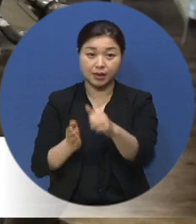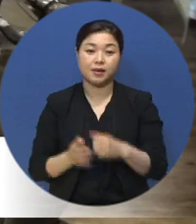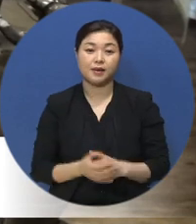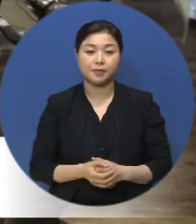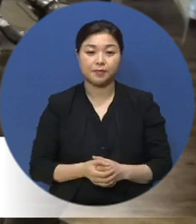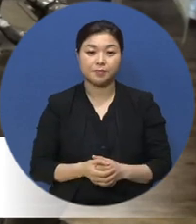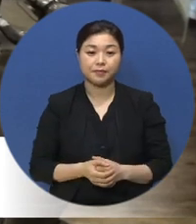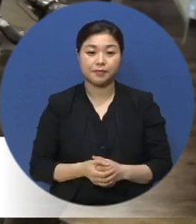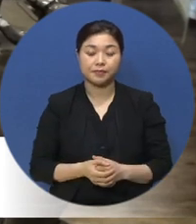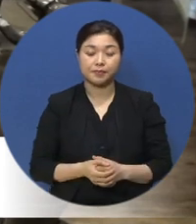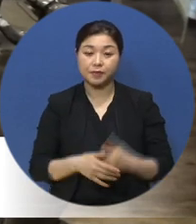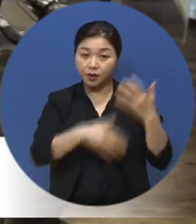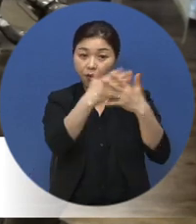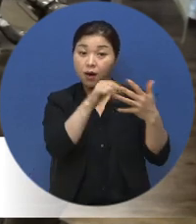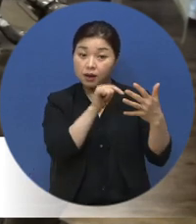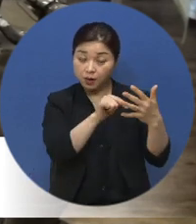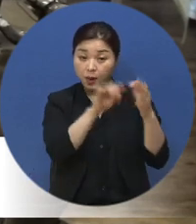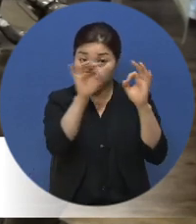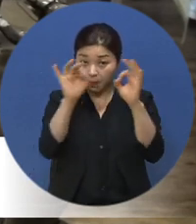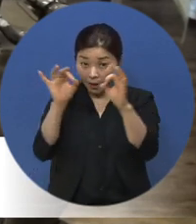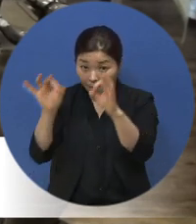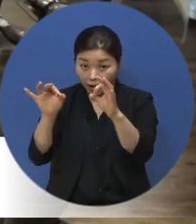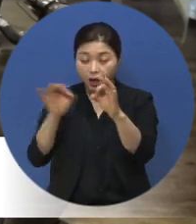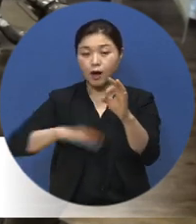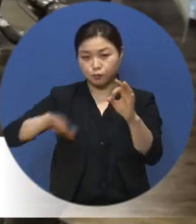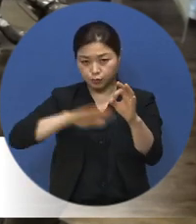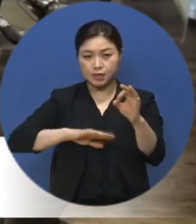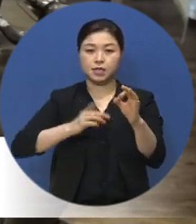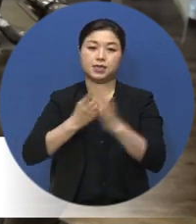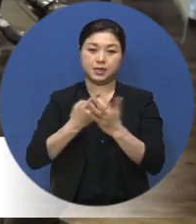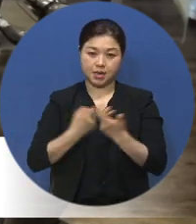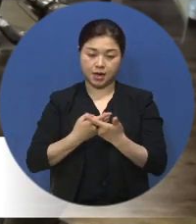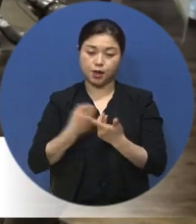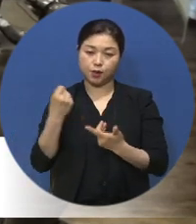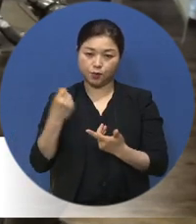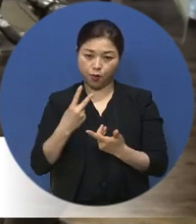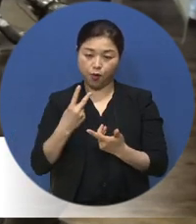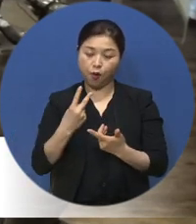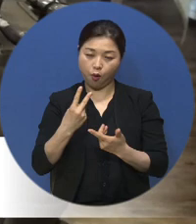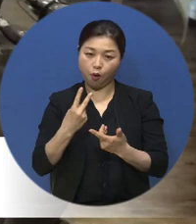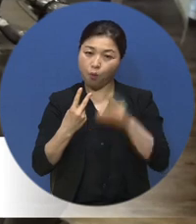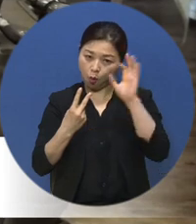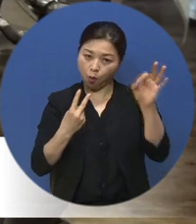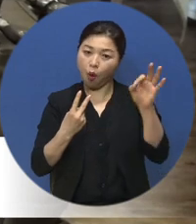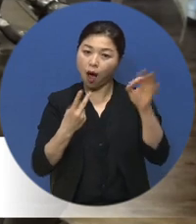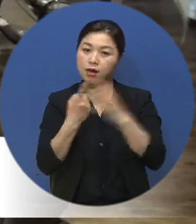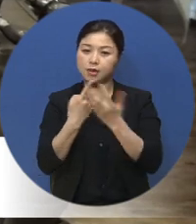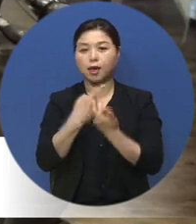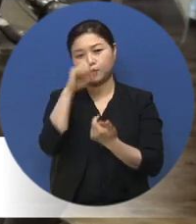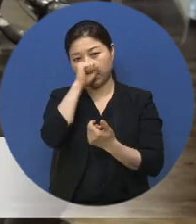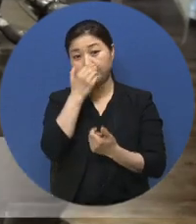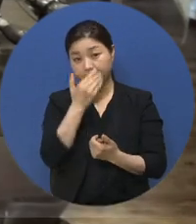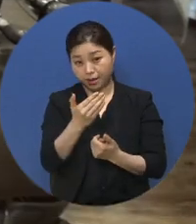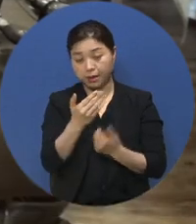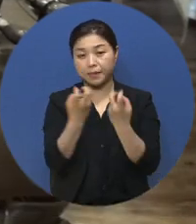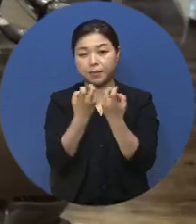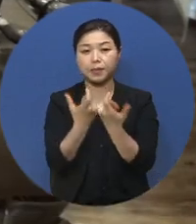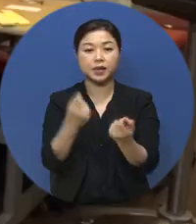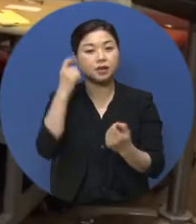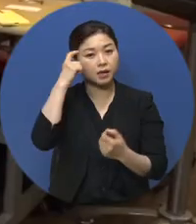많이 보시는 게 저희들 이해하시고 좋아해 주실 수 있는 길이라고 저는 생각을